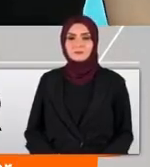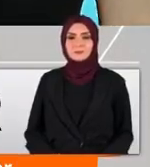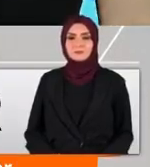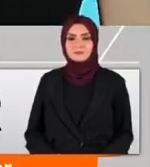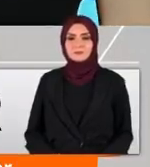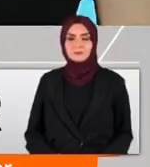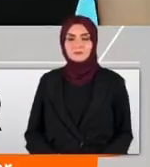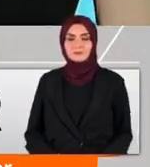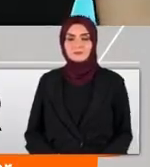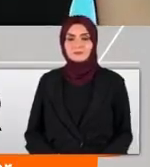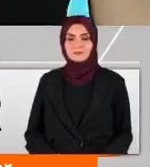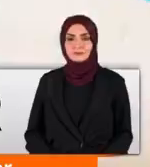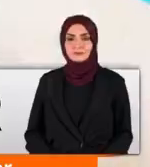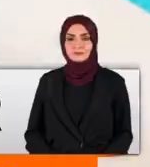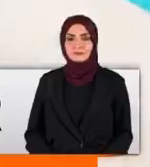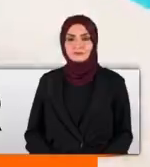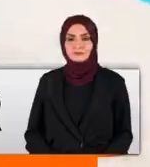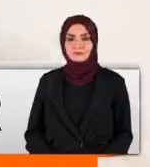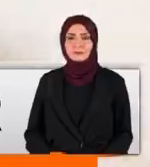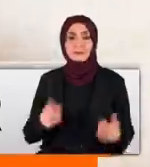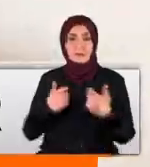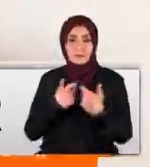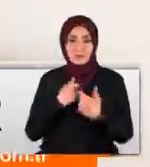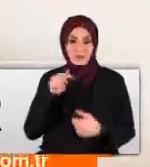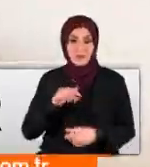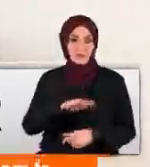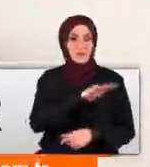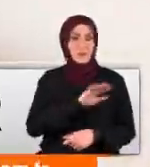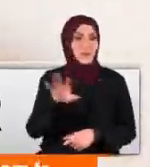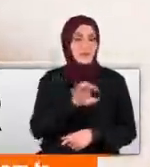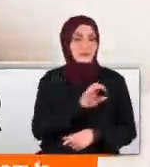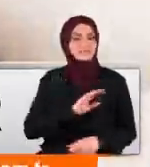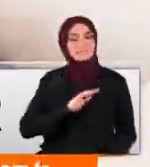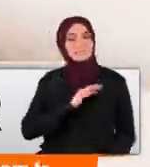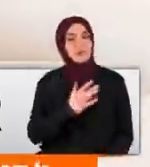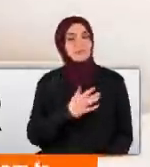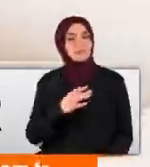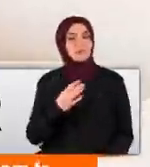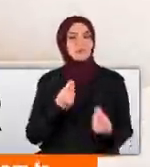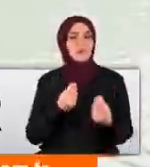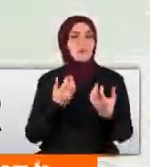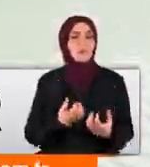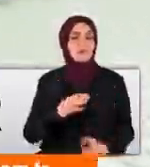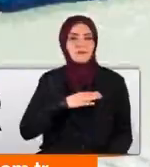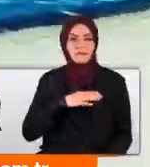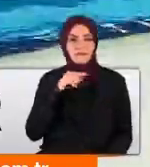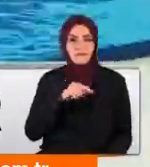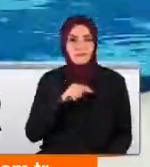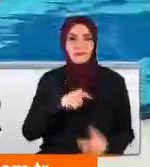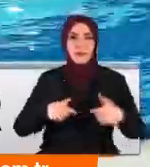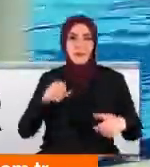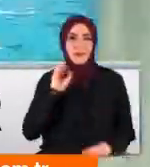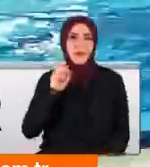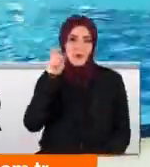savaş çıkınca burada kalmak zorunda kaldık. Savaşın çocuklardaki etkisi ise bambaşka. Takım antrenörü Irina Paveldiva, Ukrayna'da